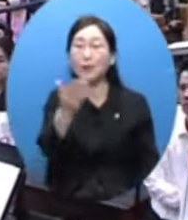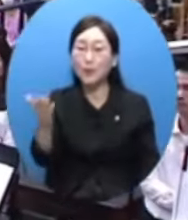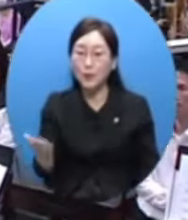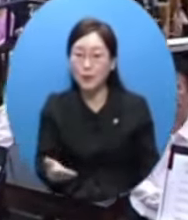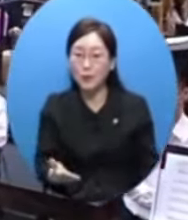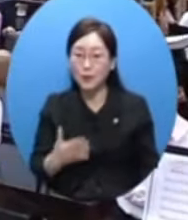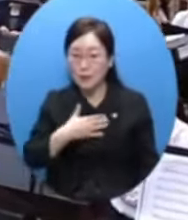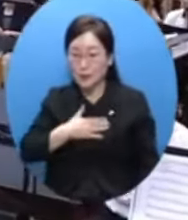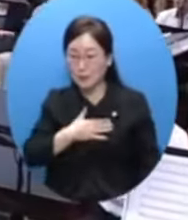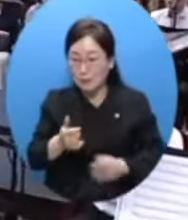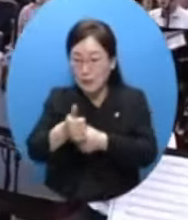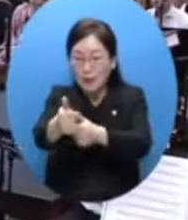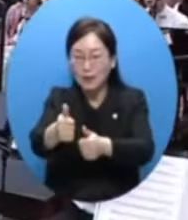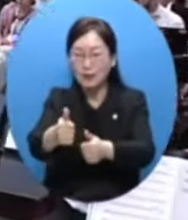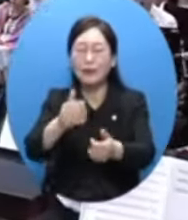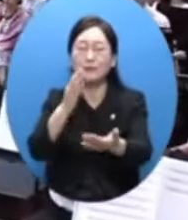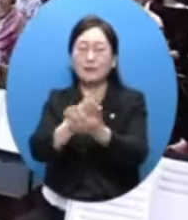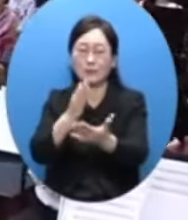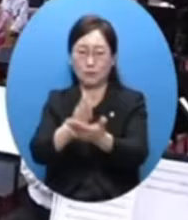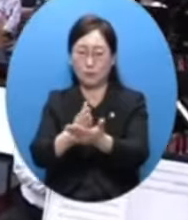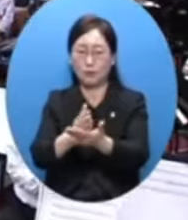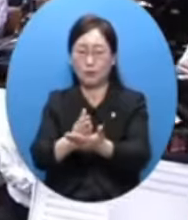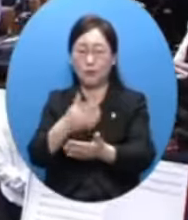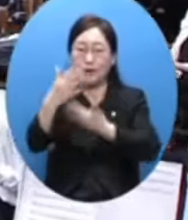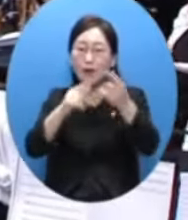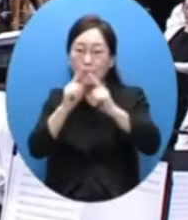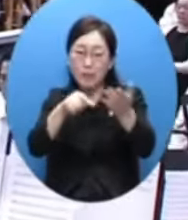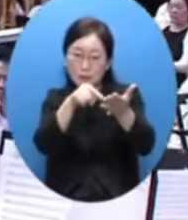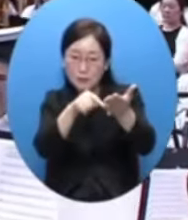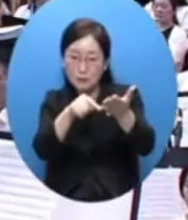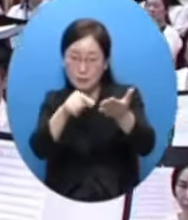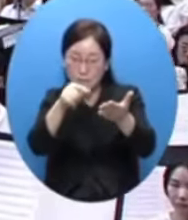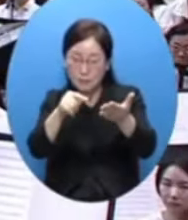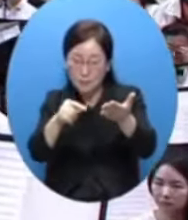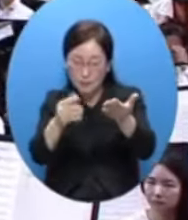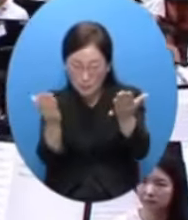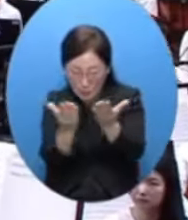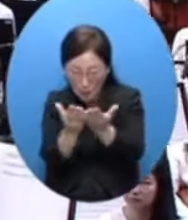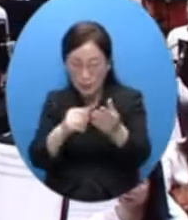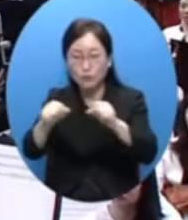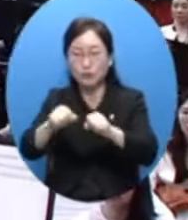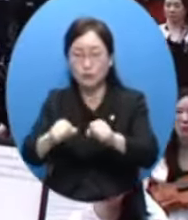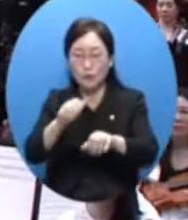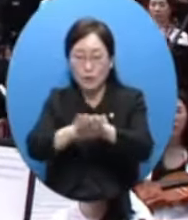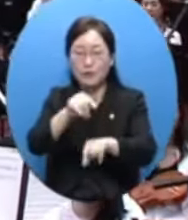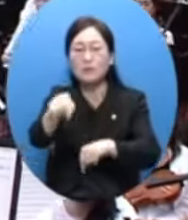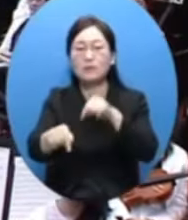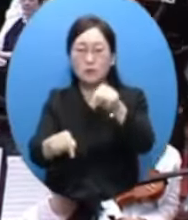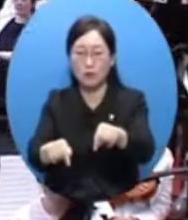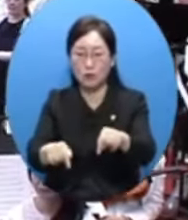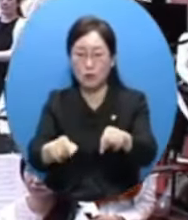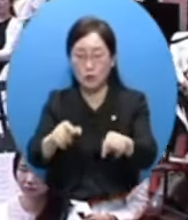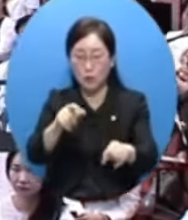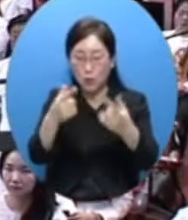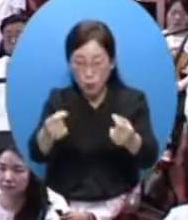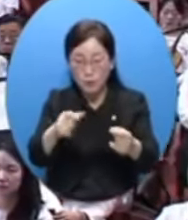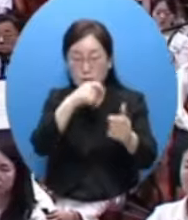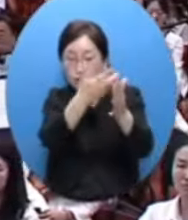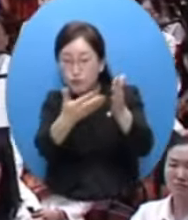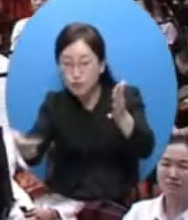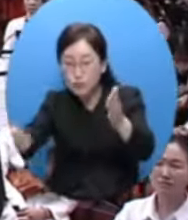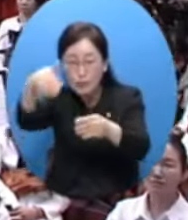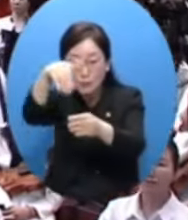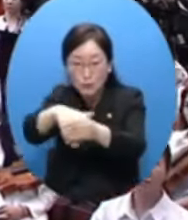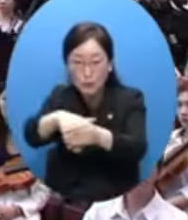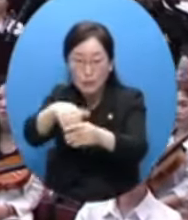여러분 감정을 따라 움직이지 말고 말씀을 순종하고 말씀을 실천함으로 이 시냇가에 심은 나무에 풍성한